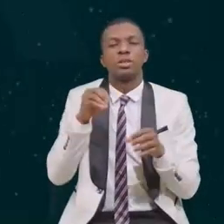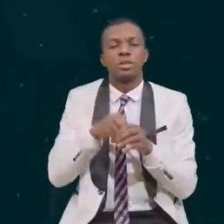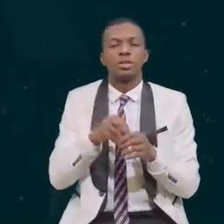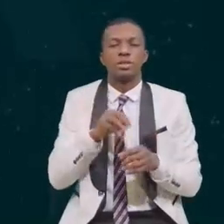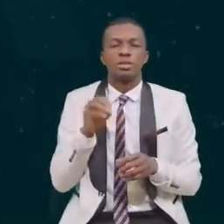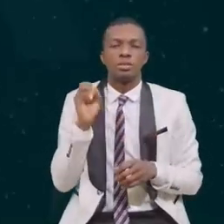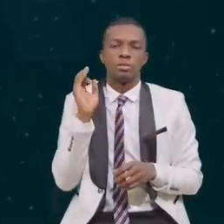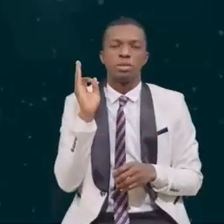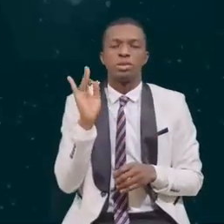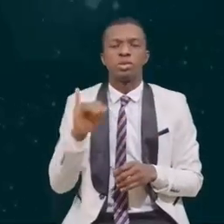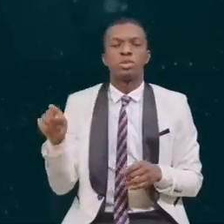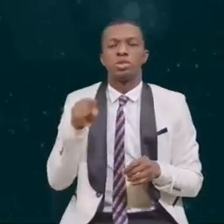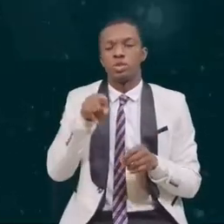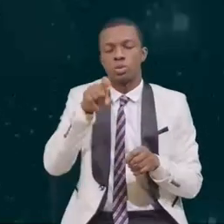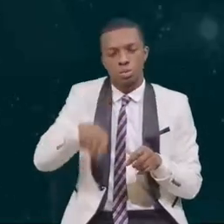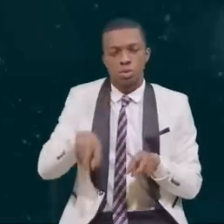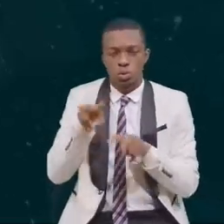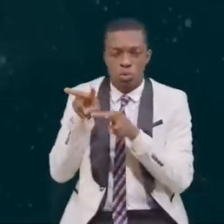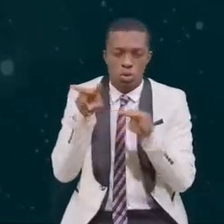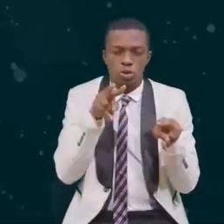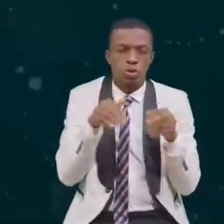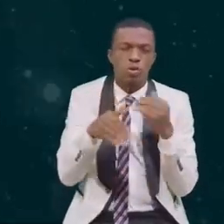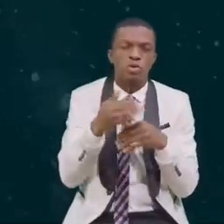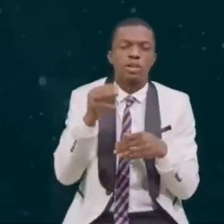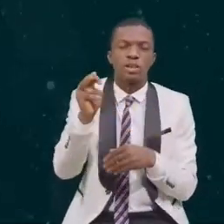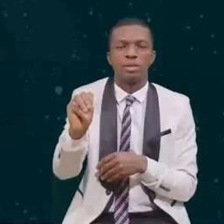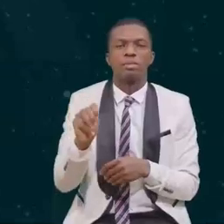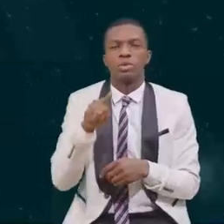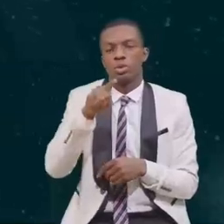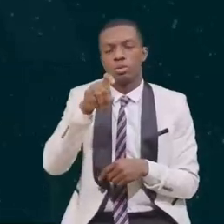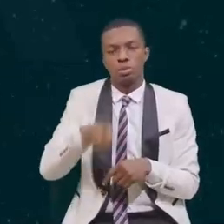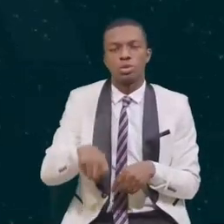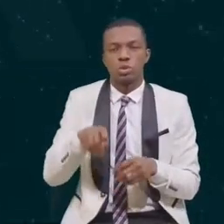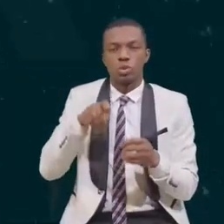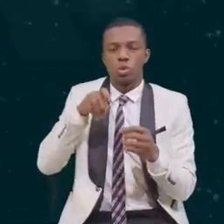sur ces choses. Vous devez veiller sur ces priorités.